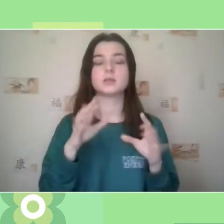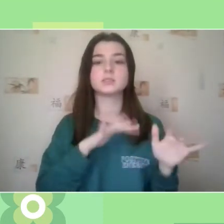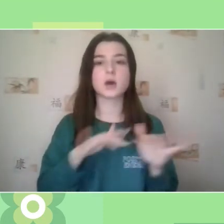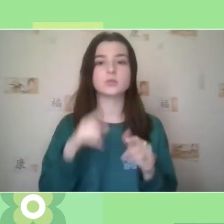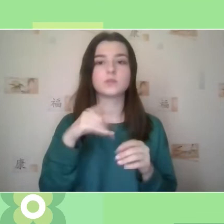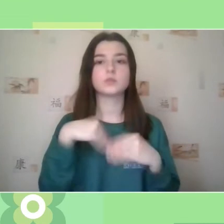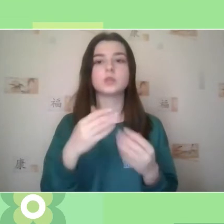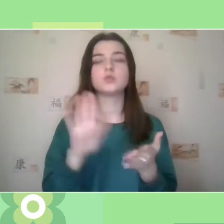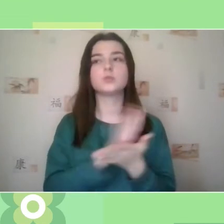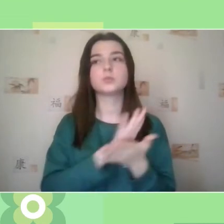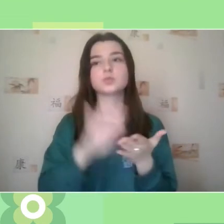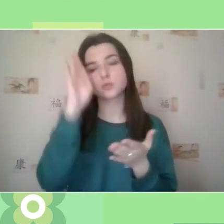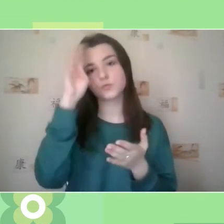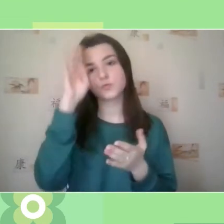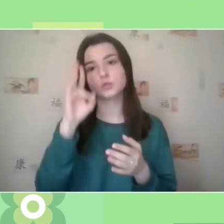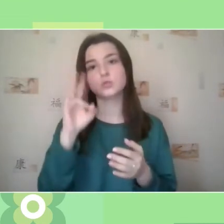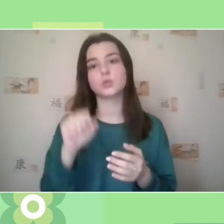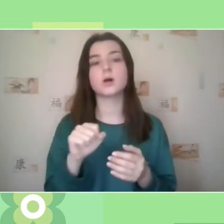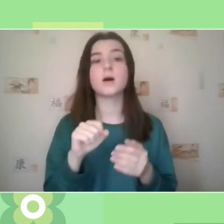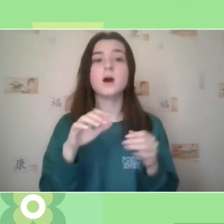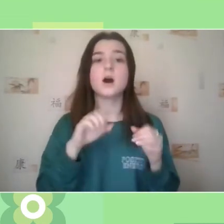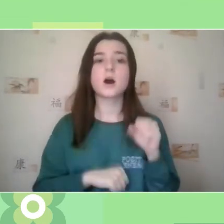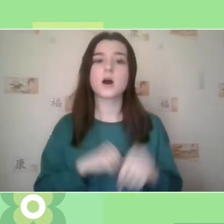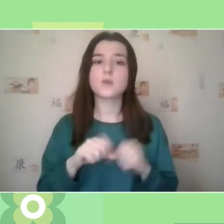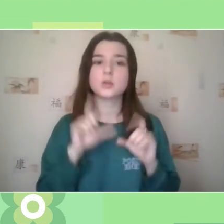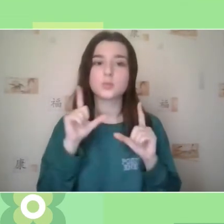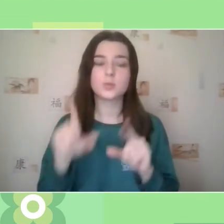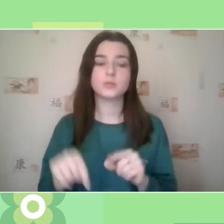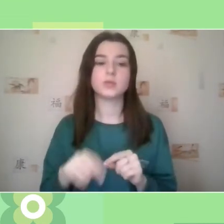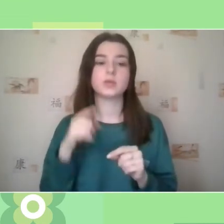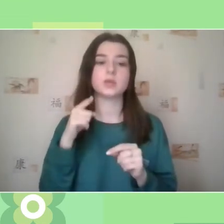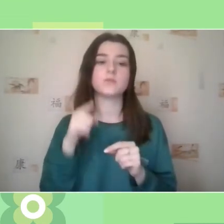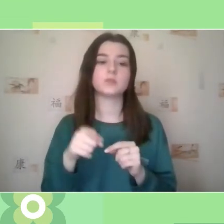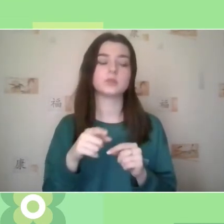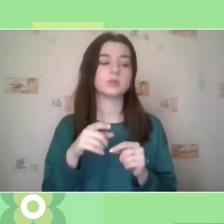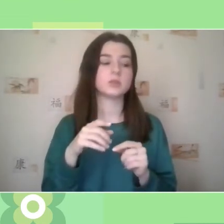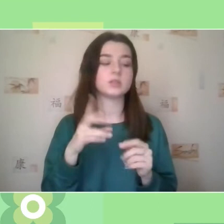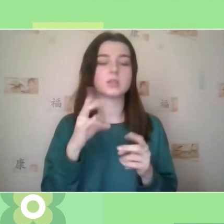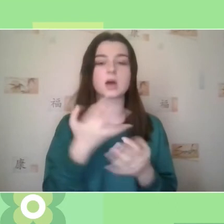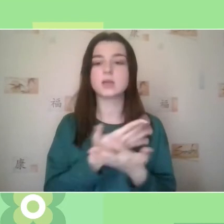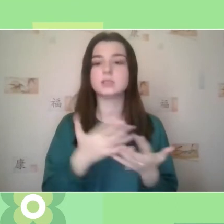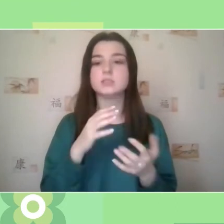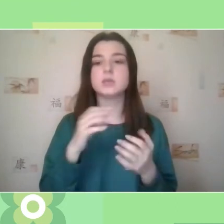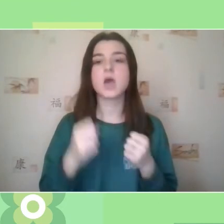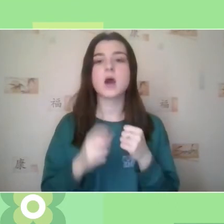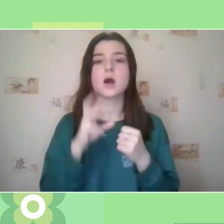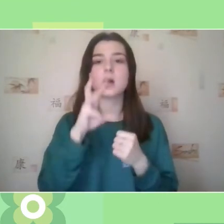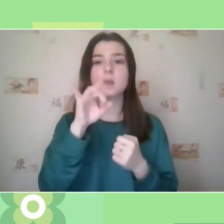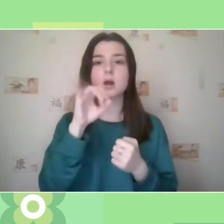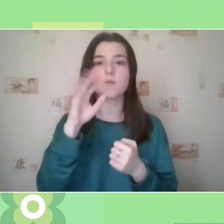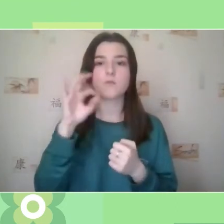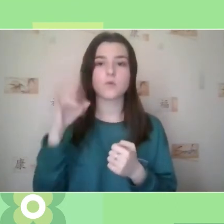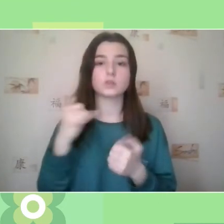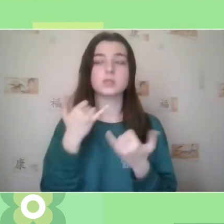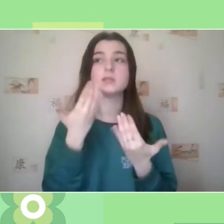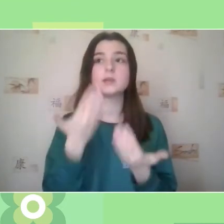на велопробіги, на якісь марафони, на якісь заходи. Тобто, в принципі, для них це нічого, ну, не нічого, але